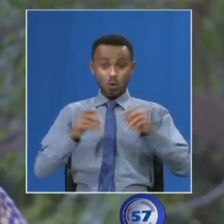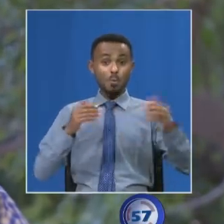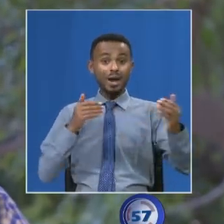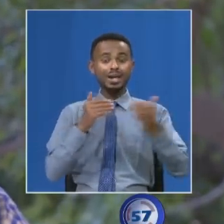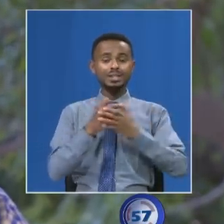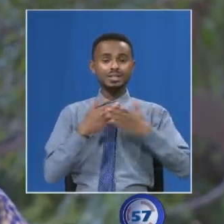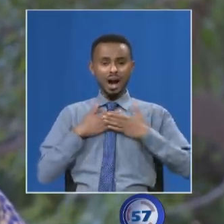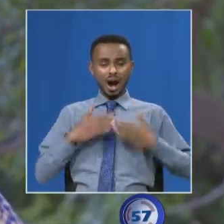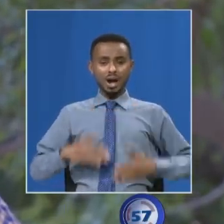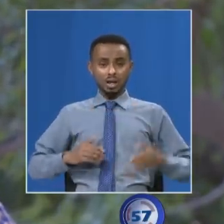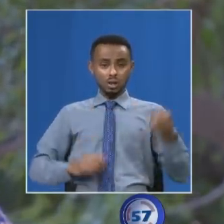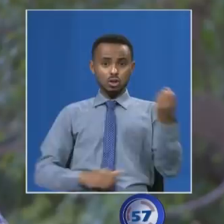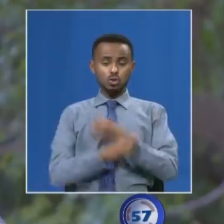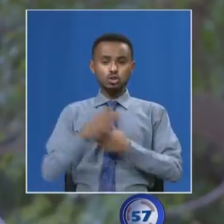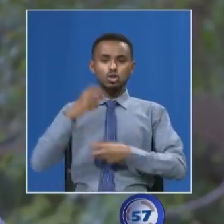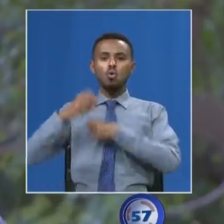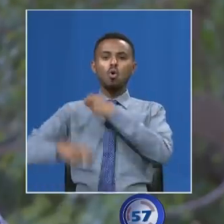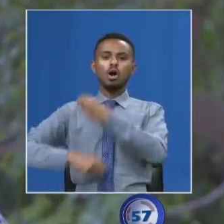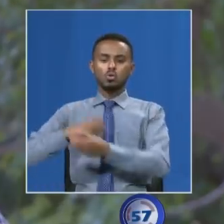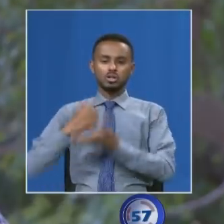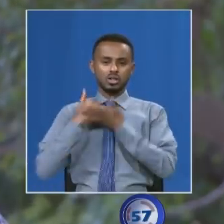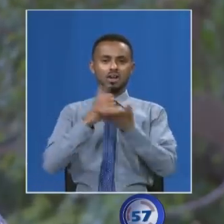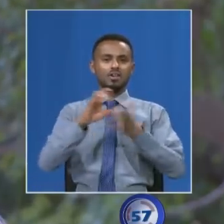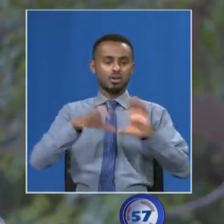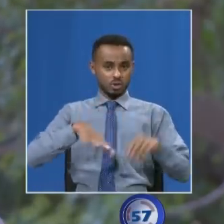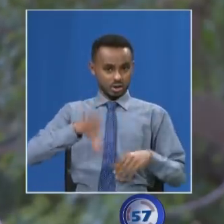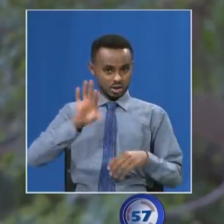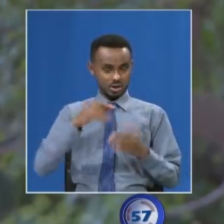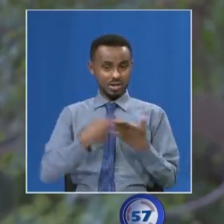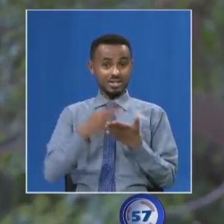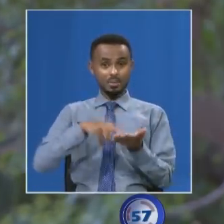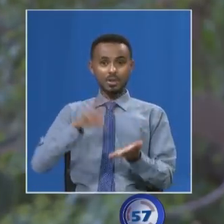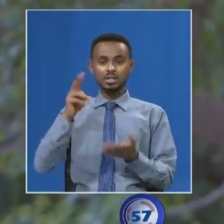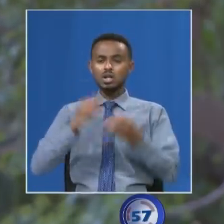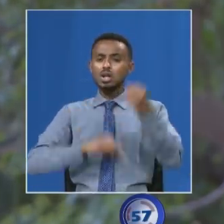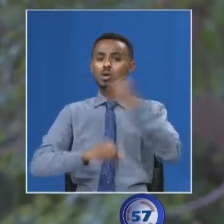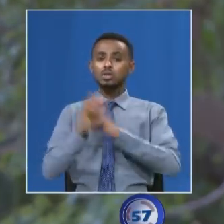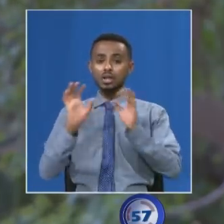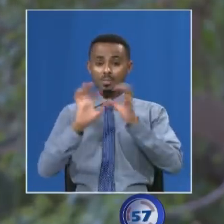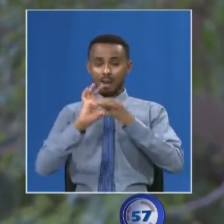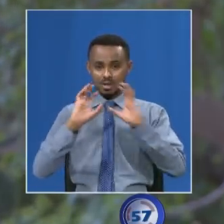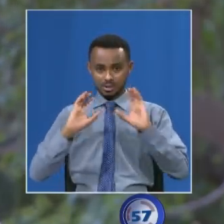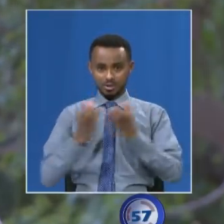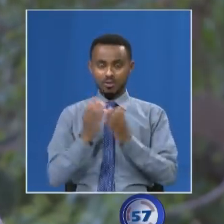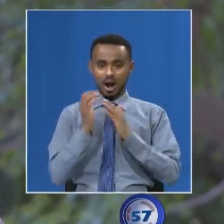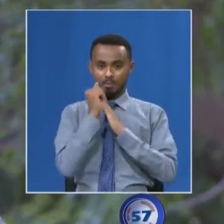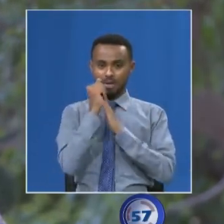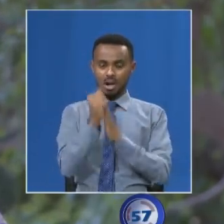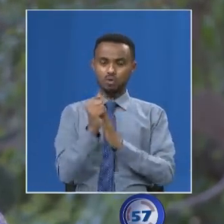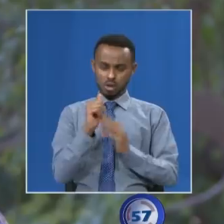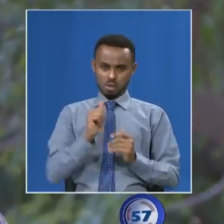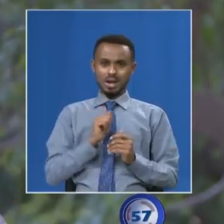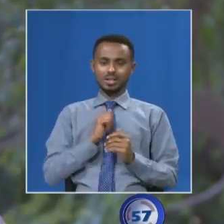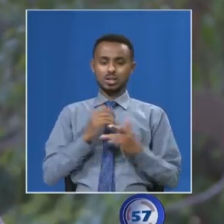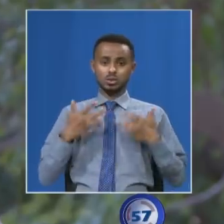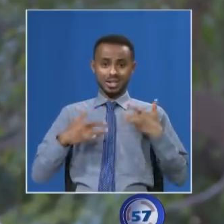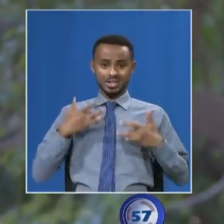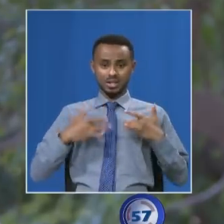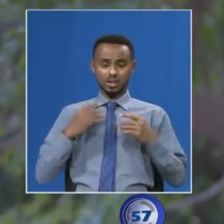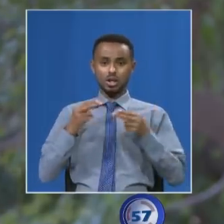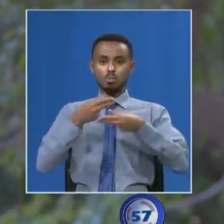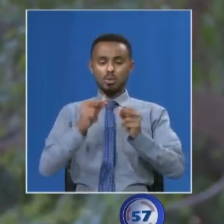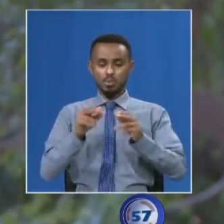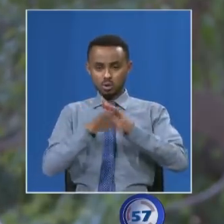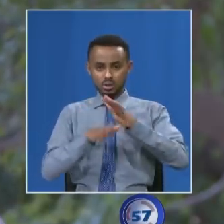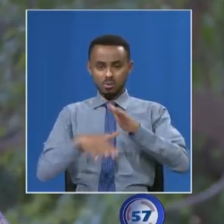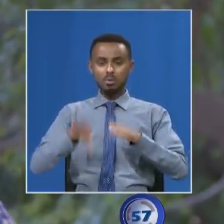ባለድርሻ አካላት ለተጎጂ ወገኖች ድጋፍ ያደረጉ ይገኛሉ። ከዚህ በመነሳት እንደ ተጎጂ ህብረተሰብ አካል አማራሮች በራሳቸው ተነሳሽነት በቢሮ